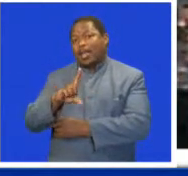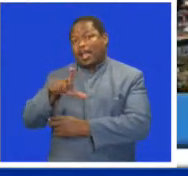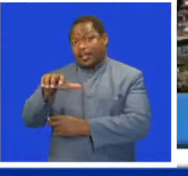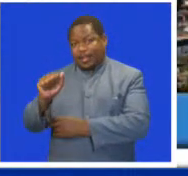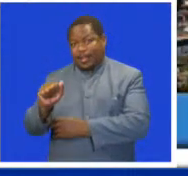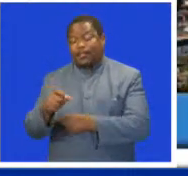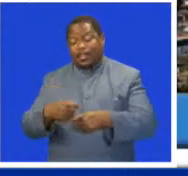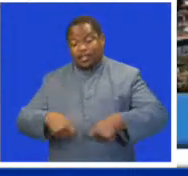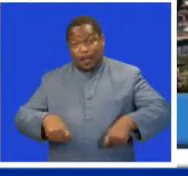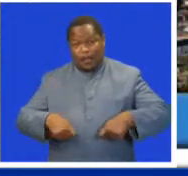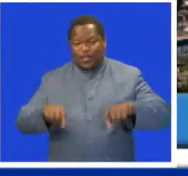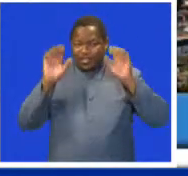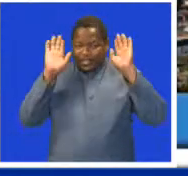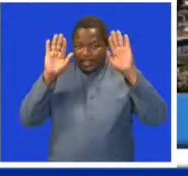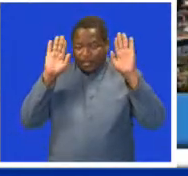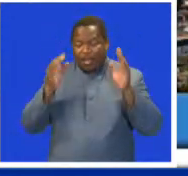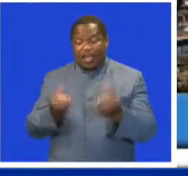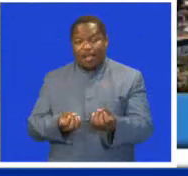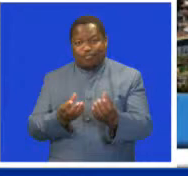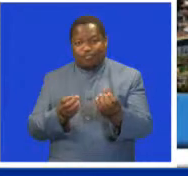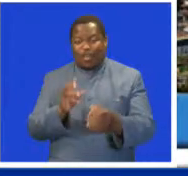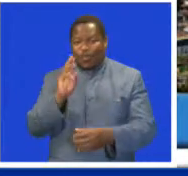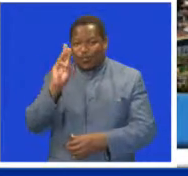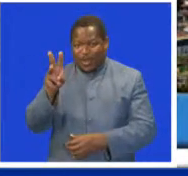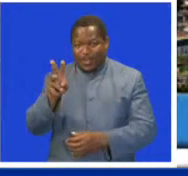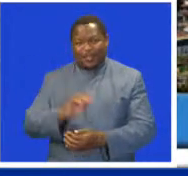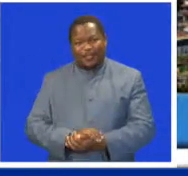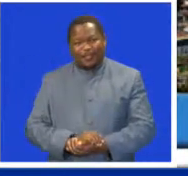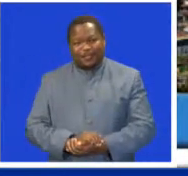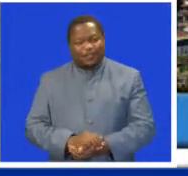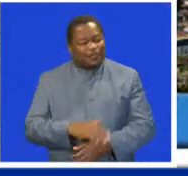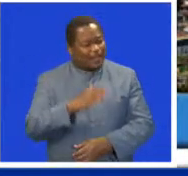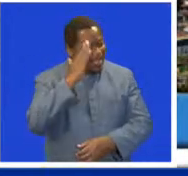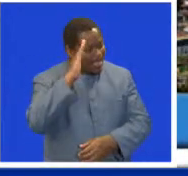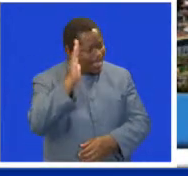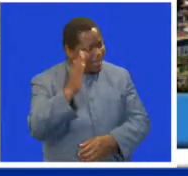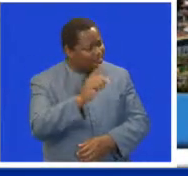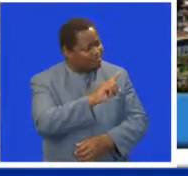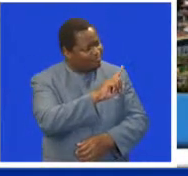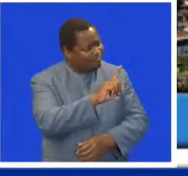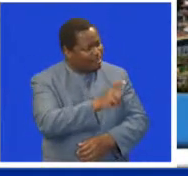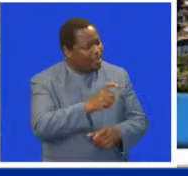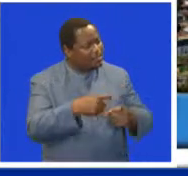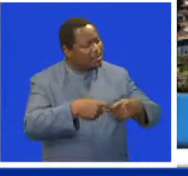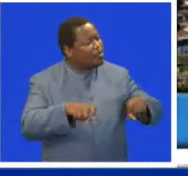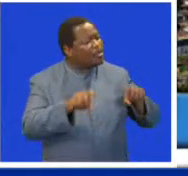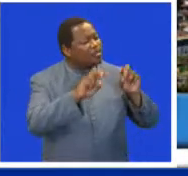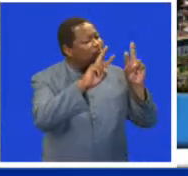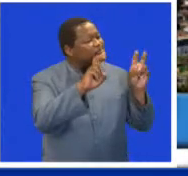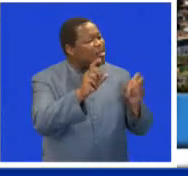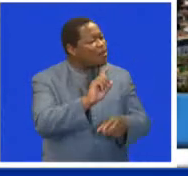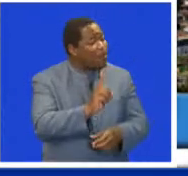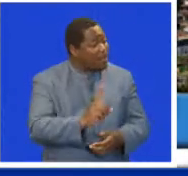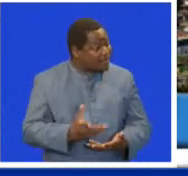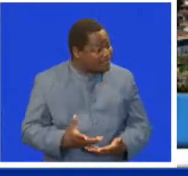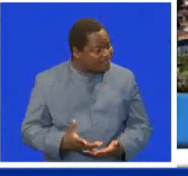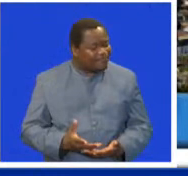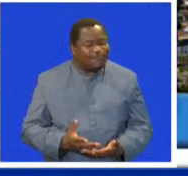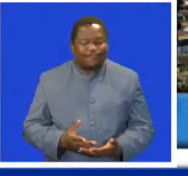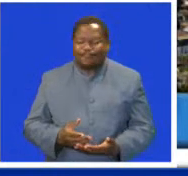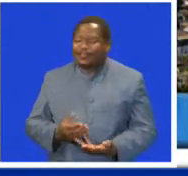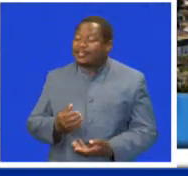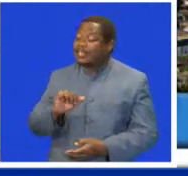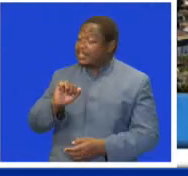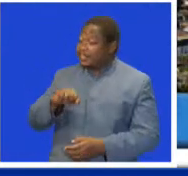mbukeli Tindzaba temidlalo lesiniphathele tona lamhla ukuthi nge weekend bekudlala yona iSRC monthly mark sitawuva ke sami ukuthi ngibani